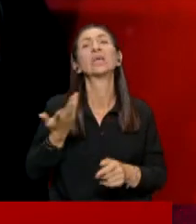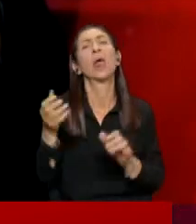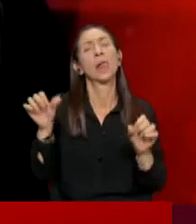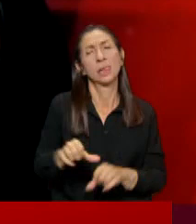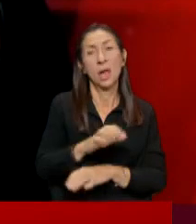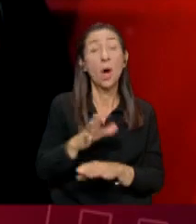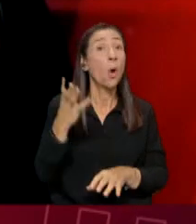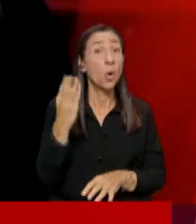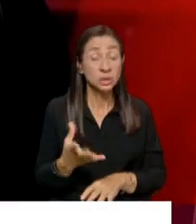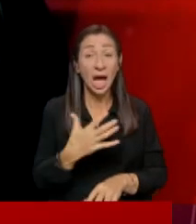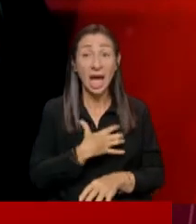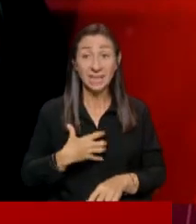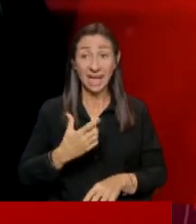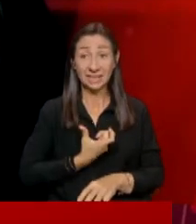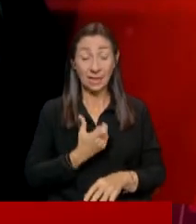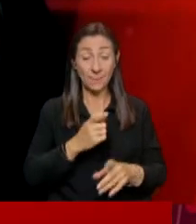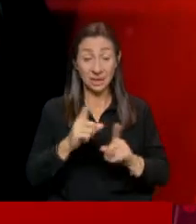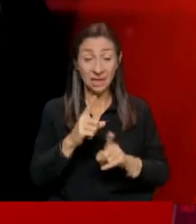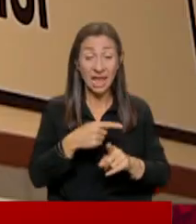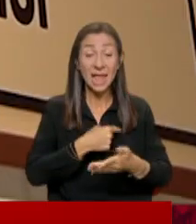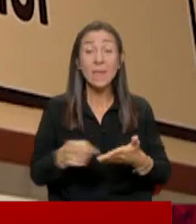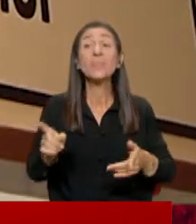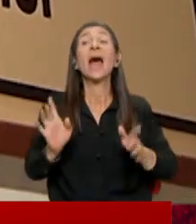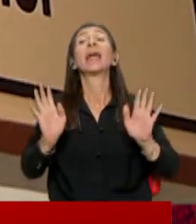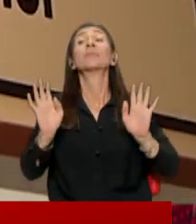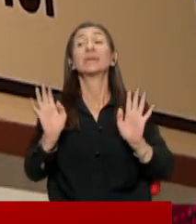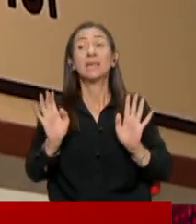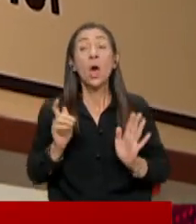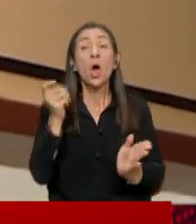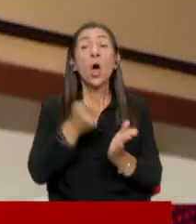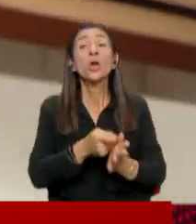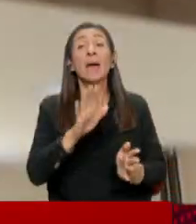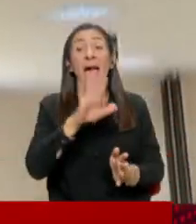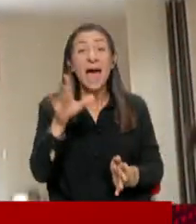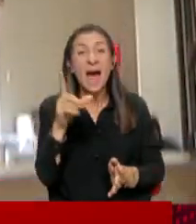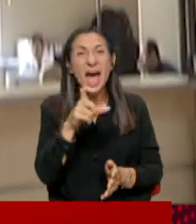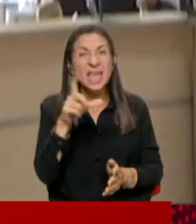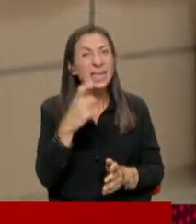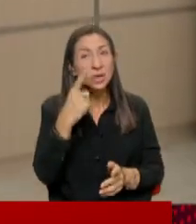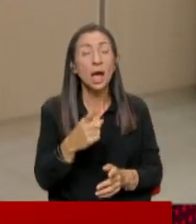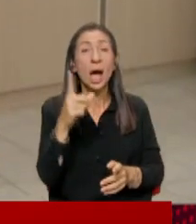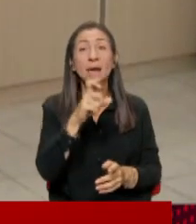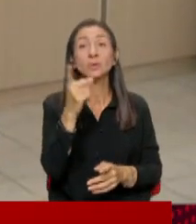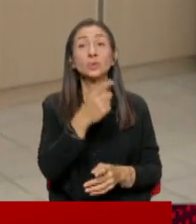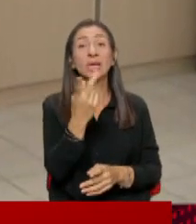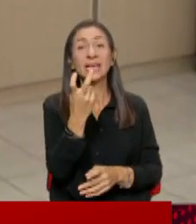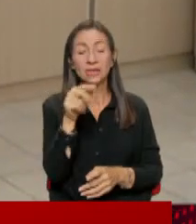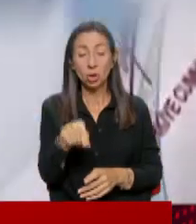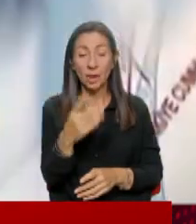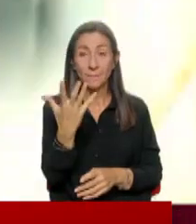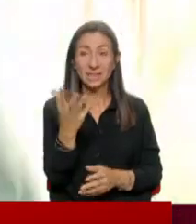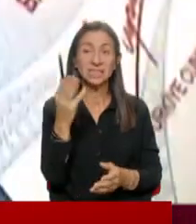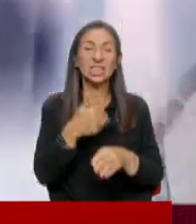istenemeyecektir. Olur da Anayasa Mahkemesi iptal etmezse ödemedikleri her ay içinde aylık